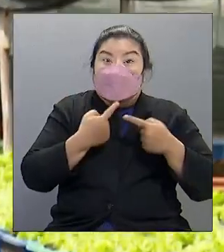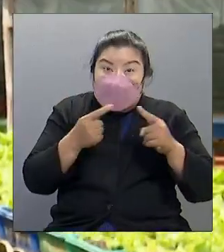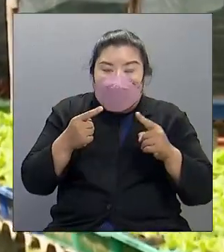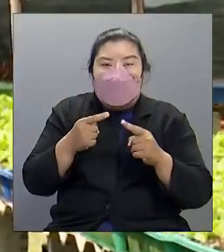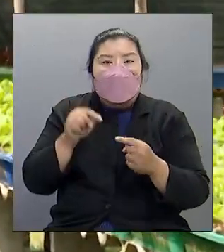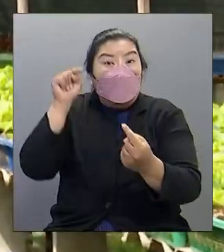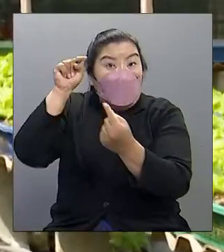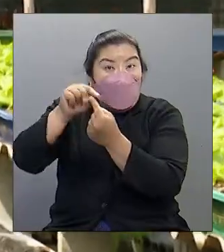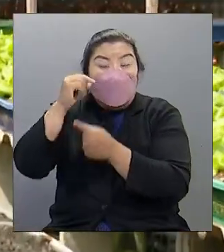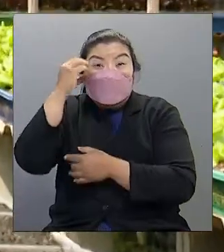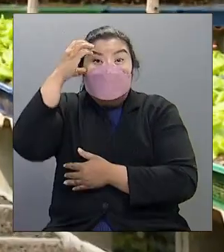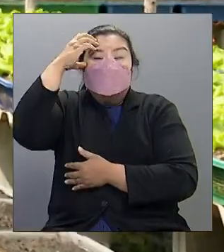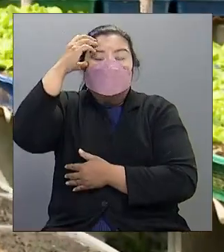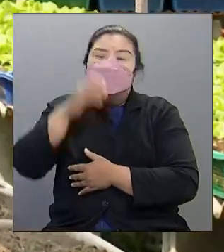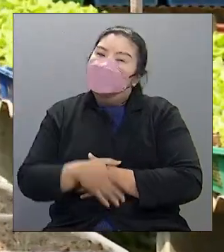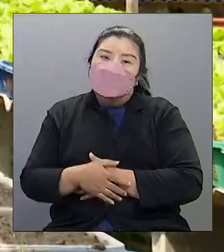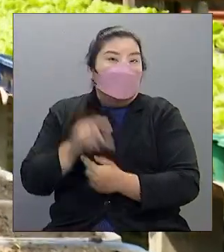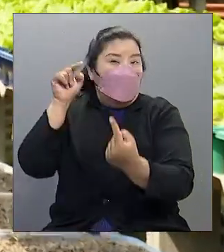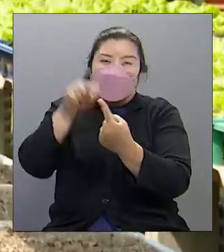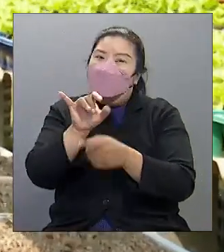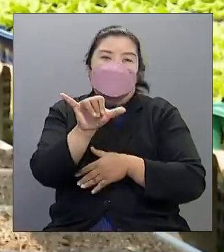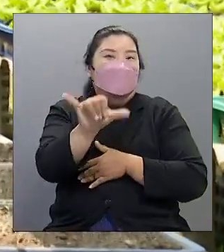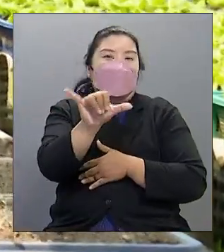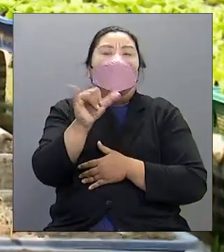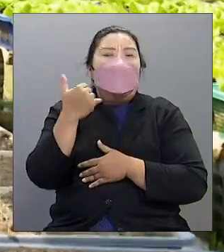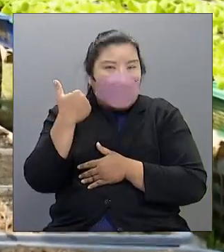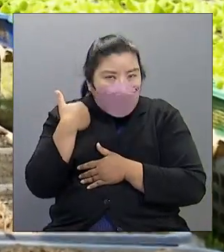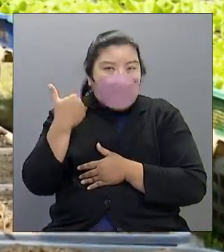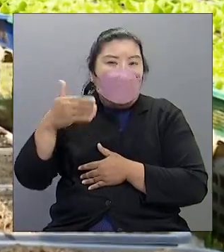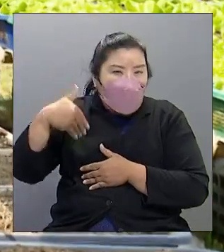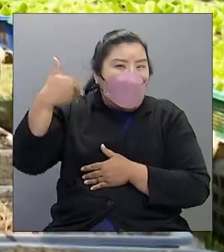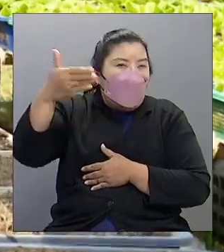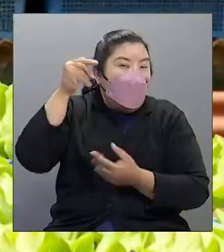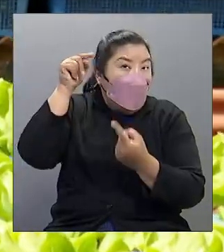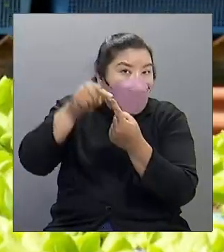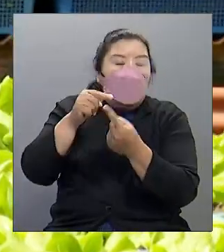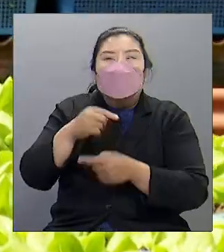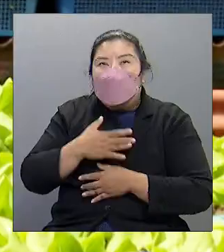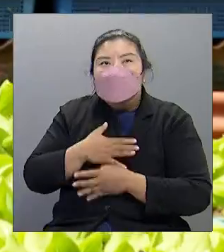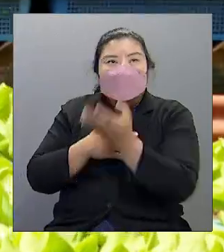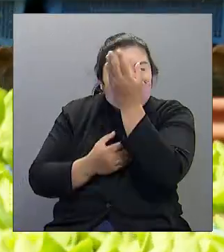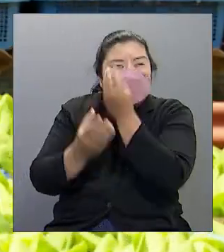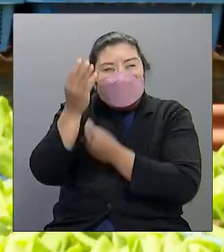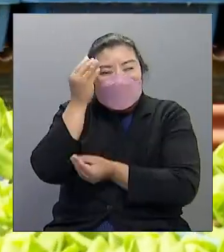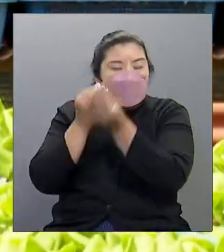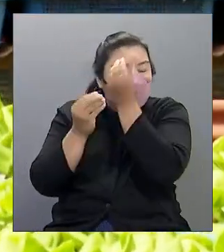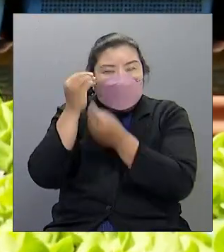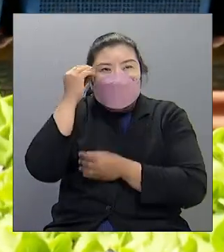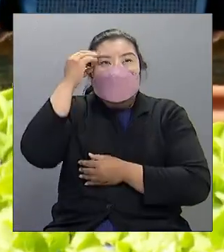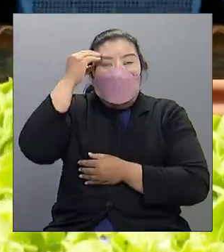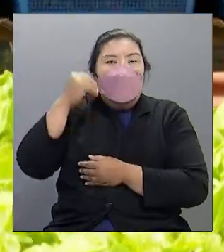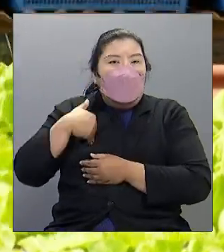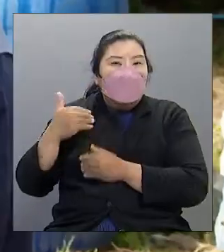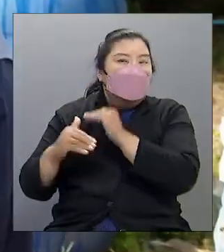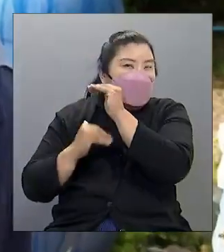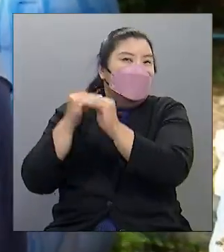มนไม่มคำว่าแบบสำเร็จเพรวามัไปของมเรื่อยๆและยิงเราหาความรู้มากเทาไ่มันก็ยิงแบบพักษณาไปเรอย